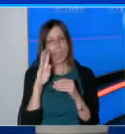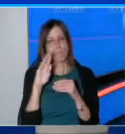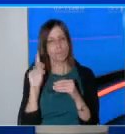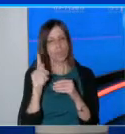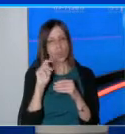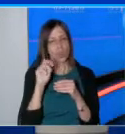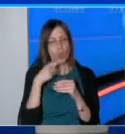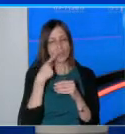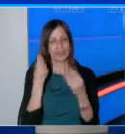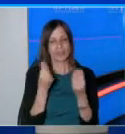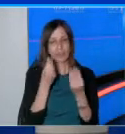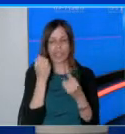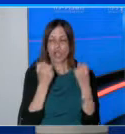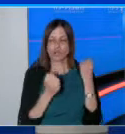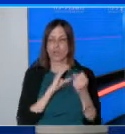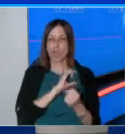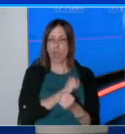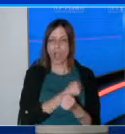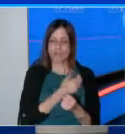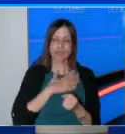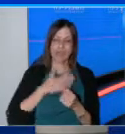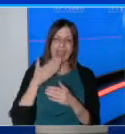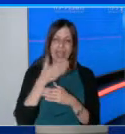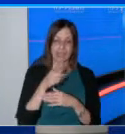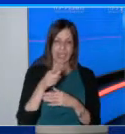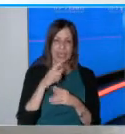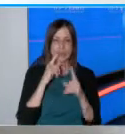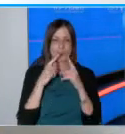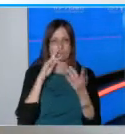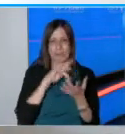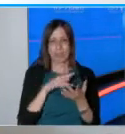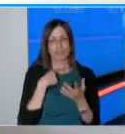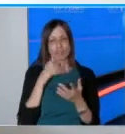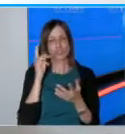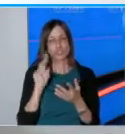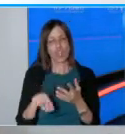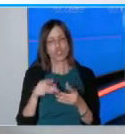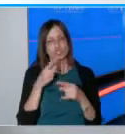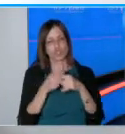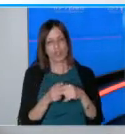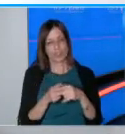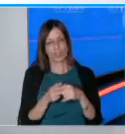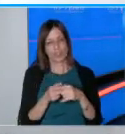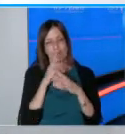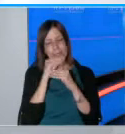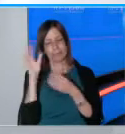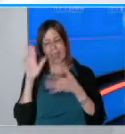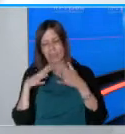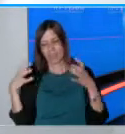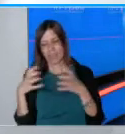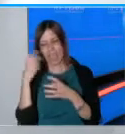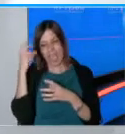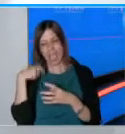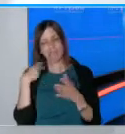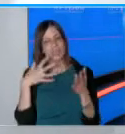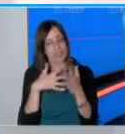קשים וכואבים, ואני רוצה להכניס לך לדיון במקום הזה שבו יש צומת, שמדברים על האלימות בחברה הערבית, ואנחנו